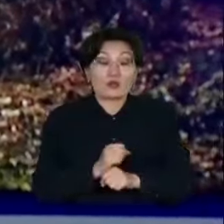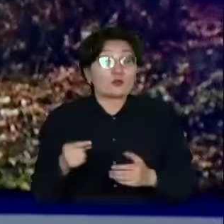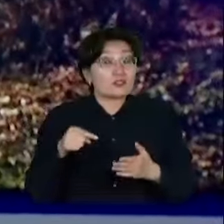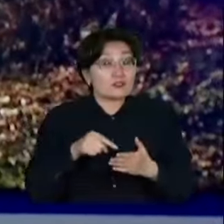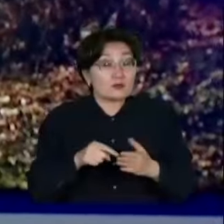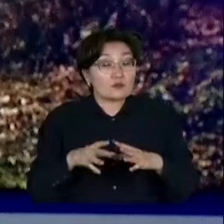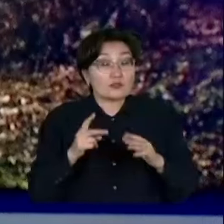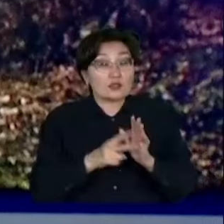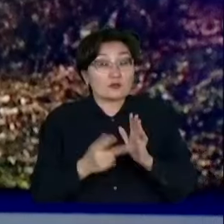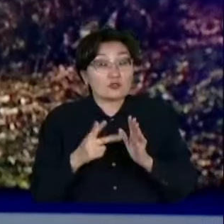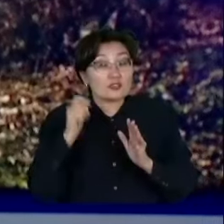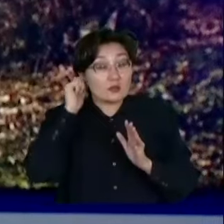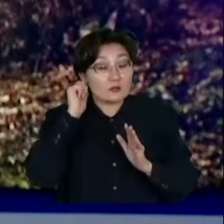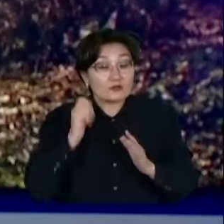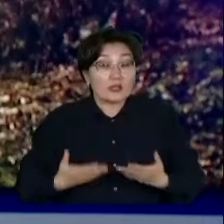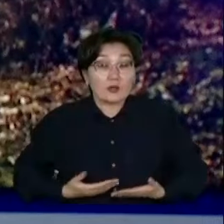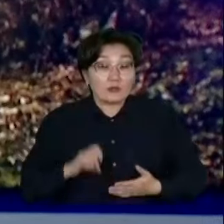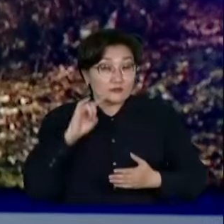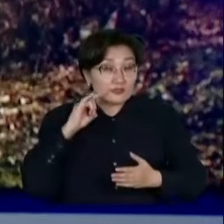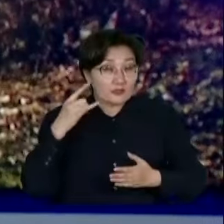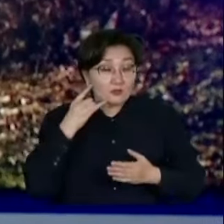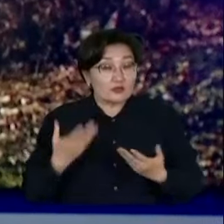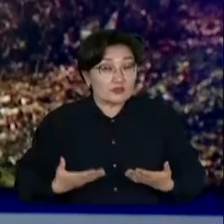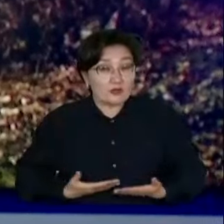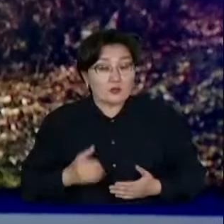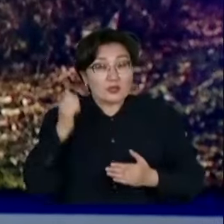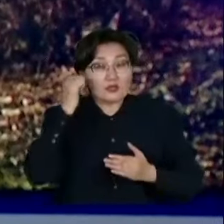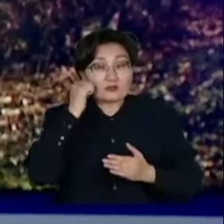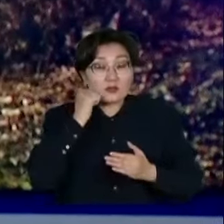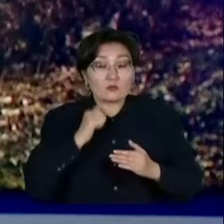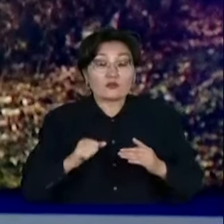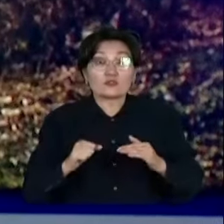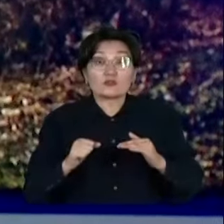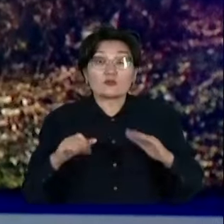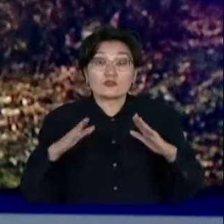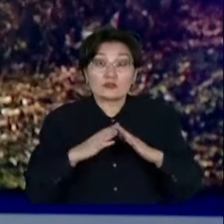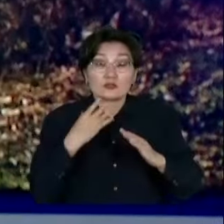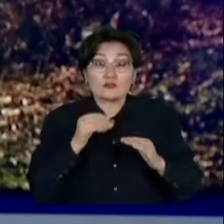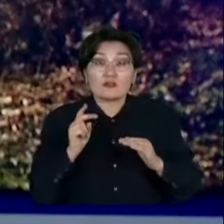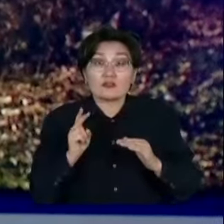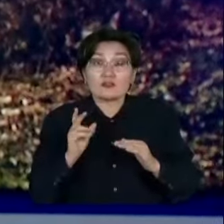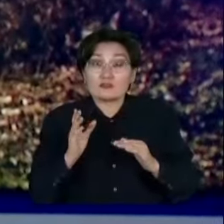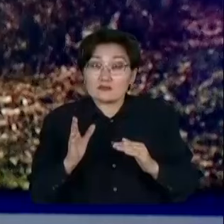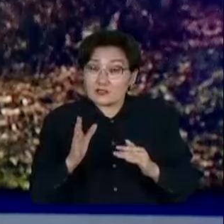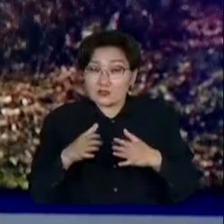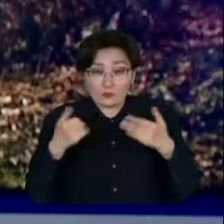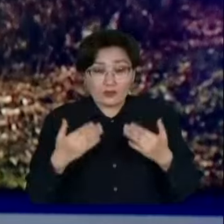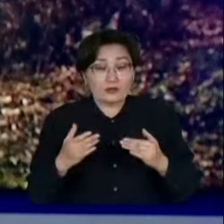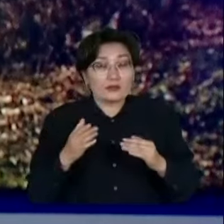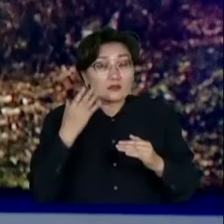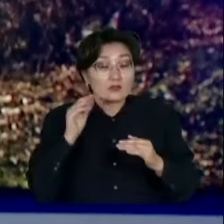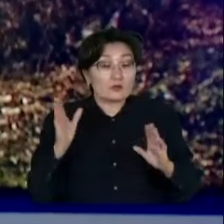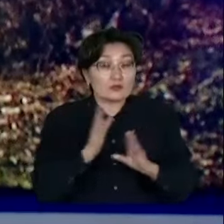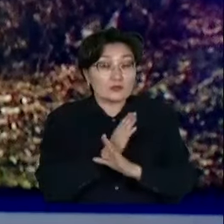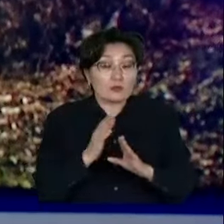что 73-летняя жительница Павлодара живет в старой сторожке, поскольку своего жилья у нее нет. О нелегкой судьбе